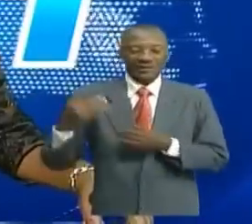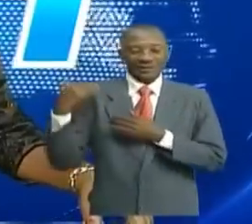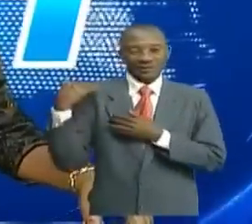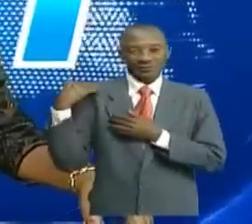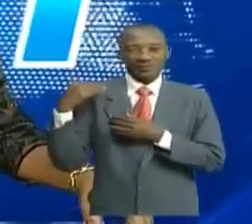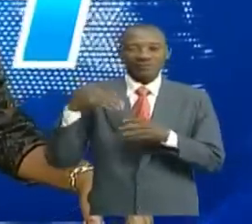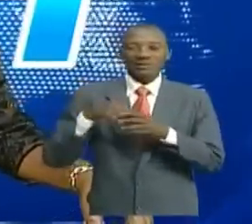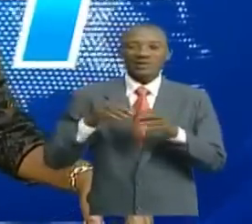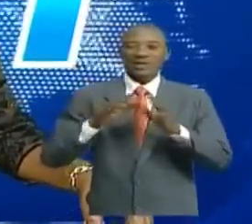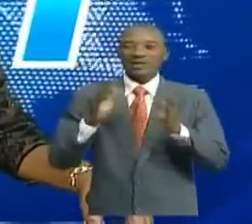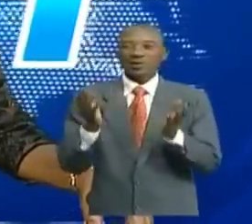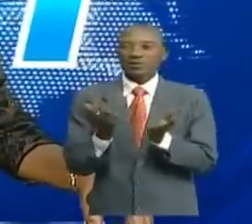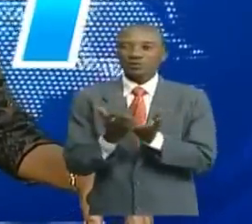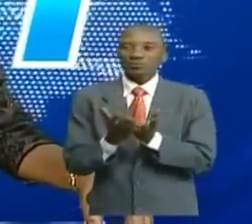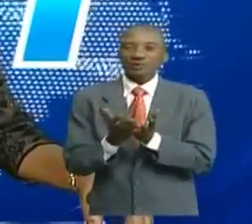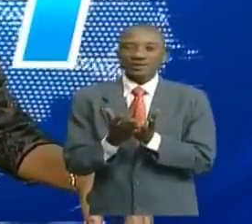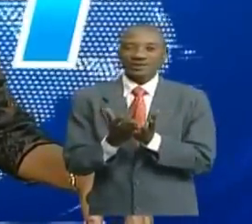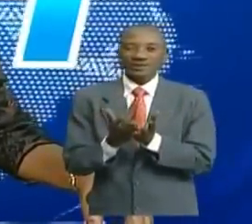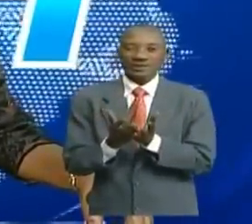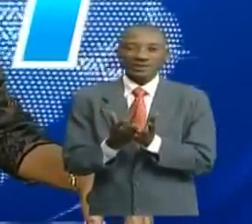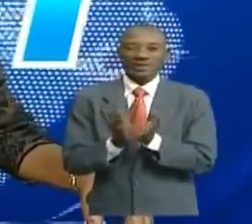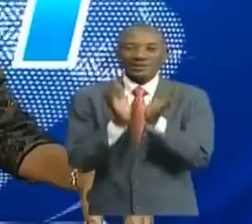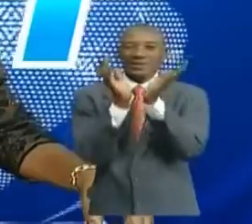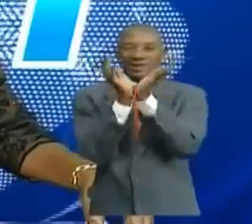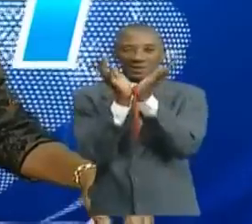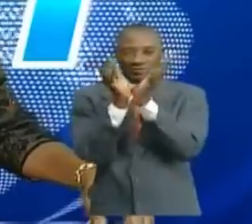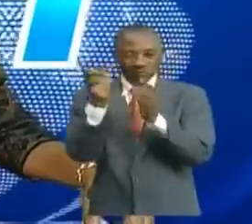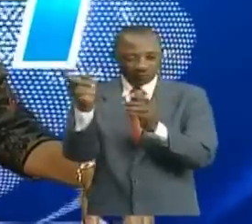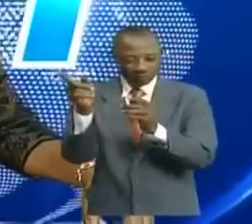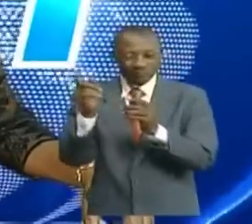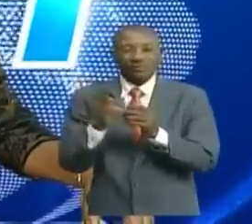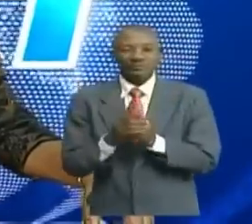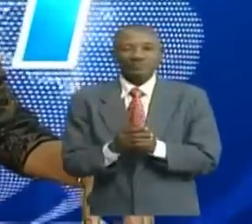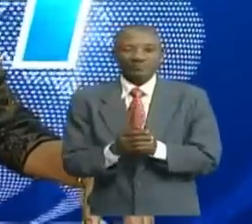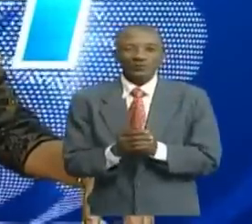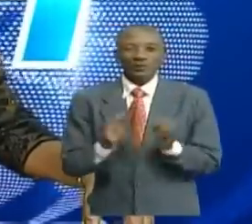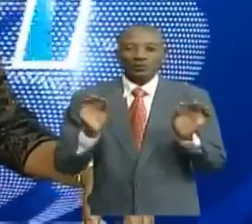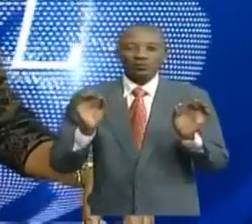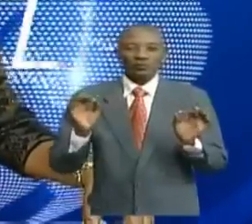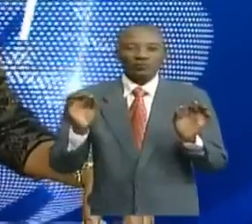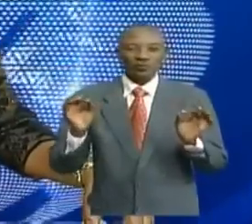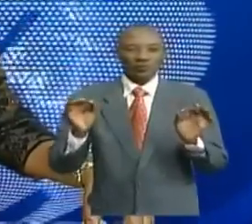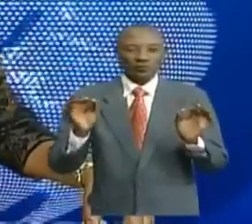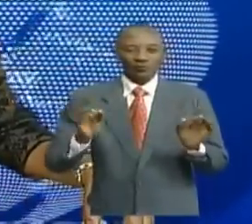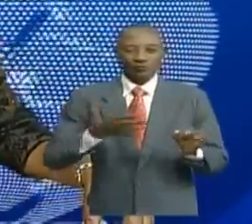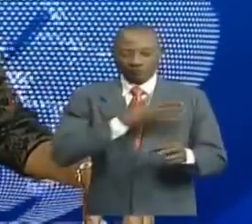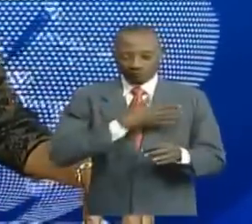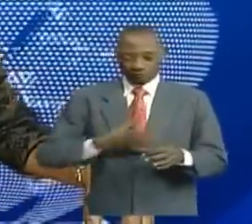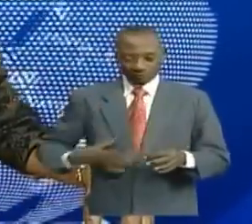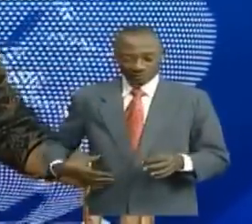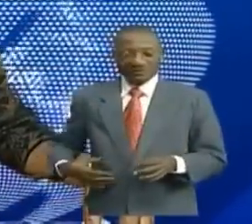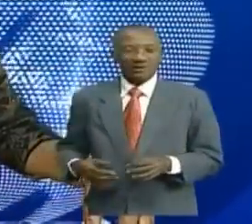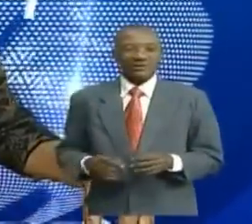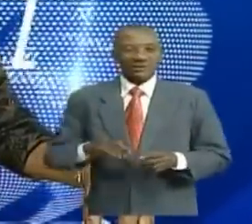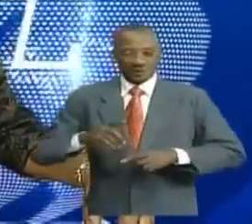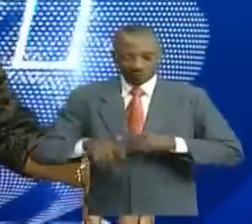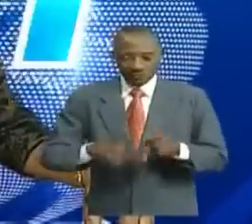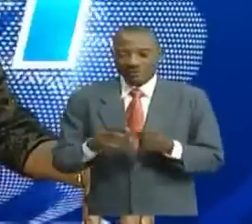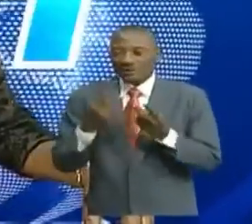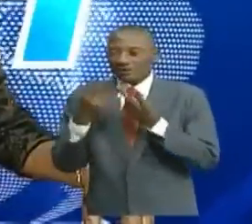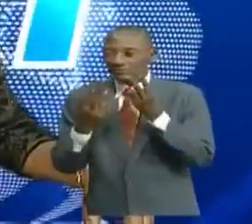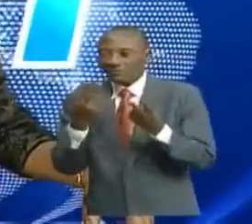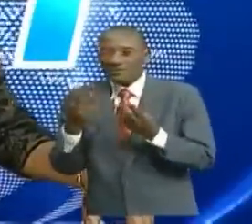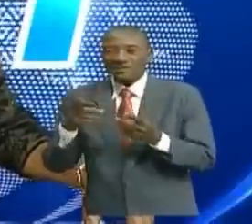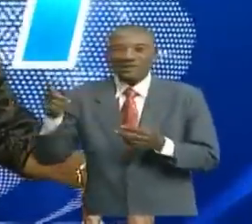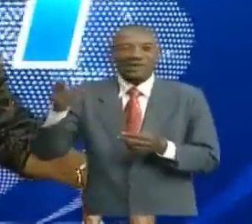à un sérieux problème d'insalubrité et de l'insécurité. Son nouveau bourgmestre Charlie Louboya s'est fait le devoir